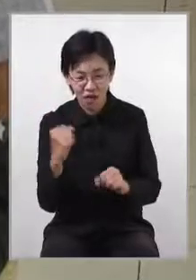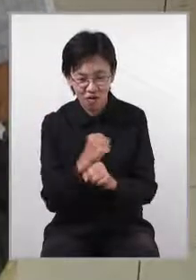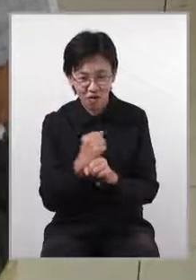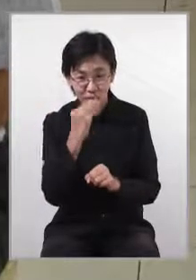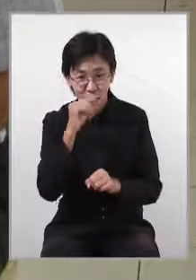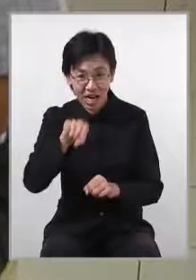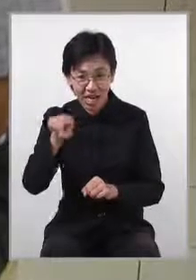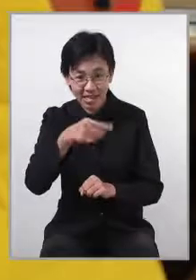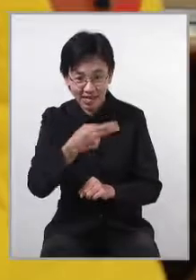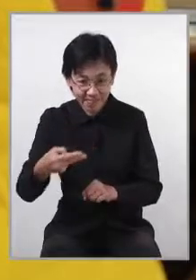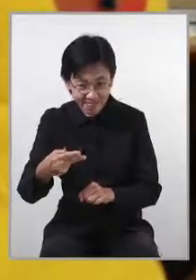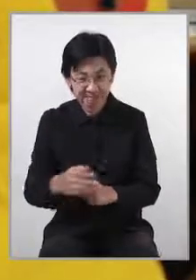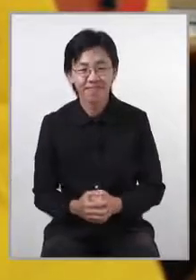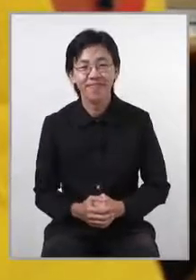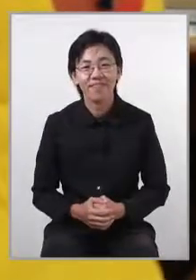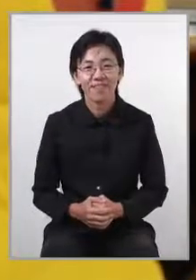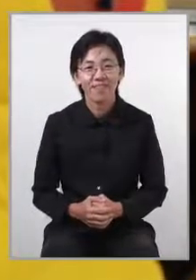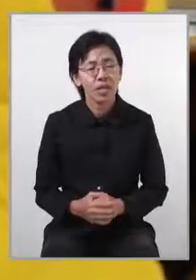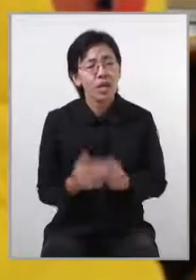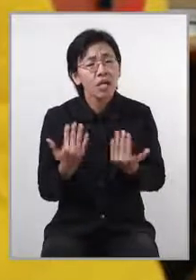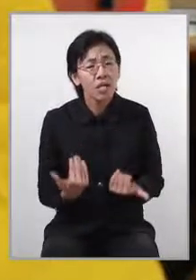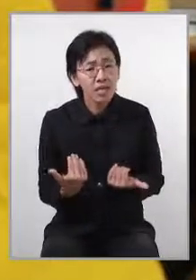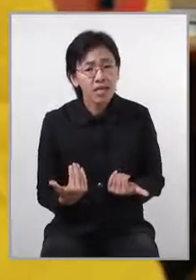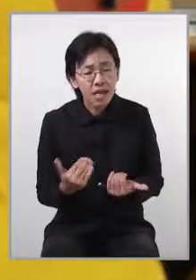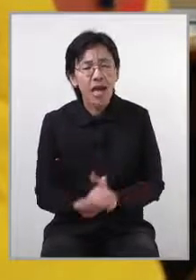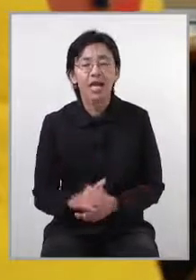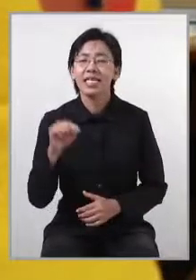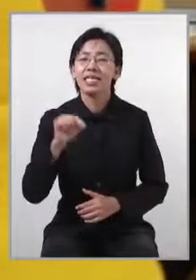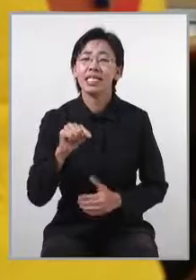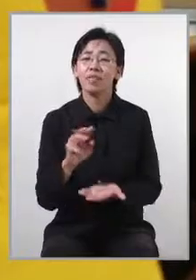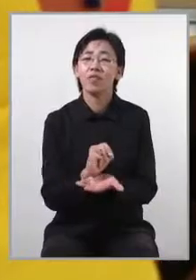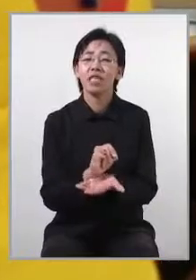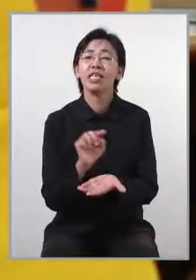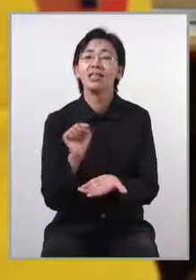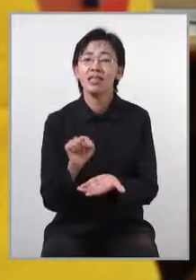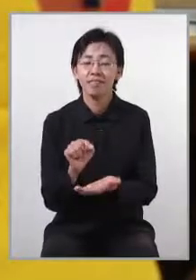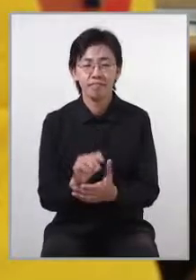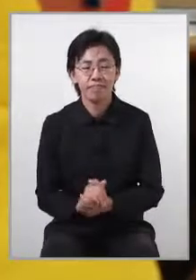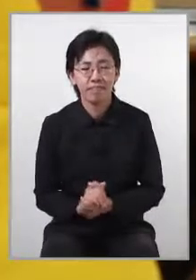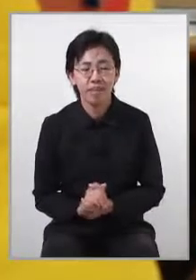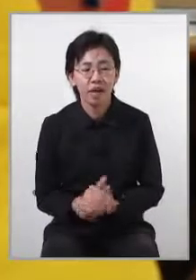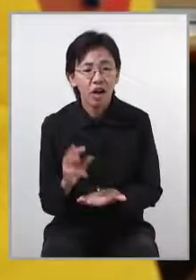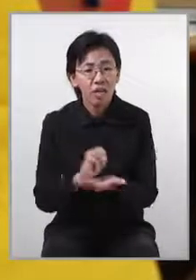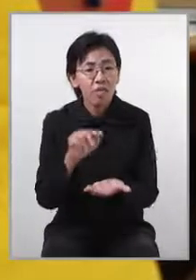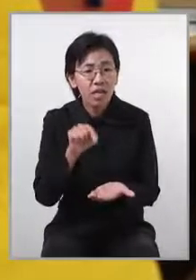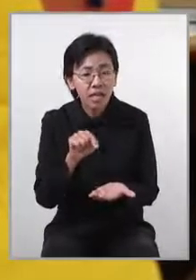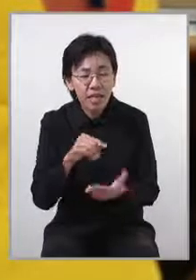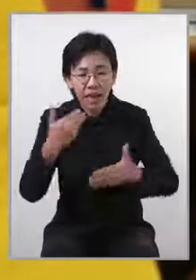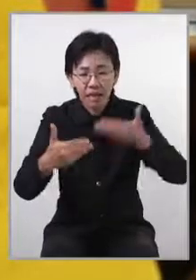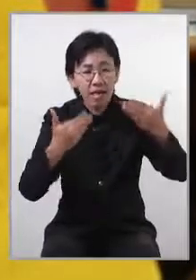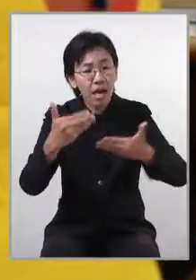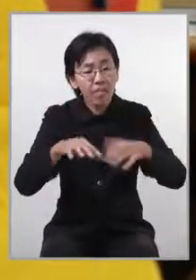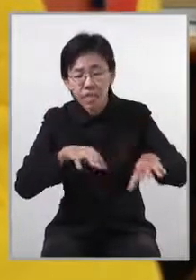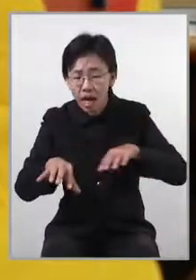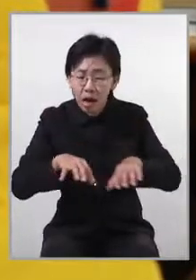นะฮะ ทุกวันนี้ที่บ้านแห่งนี้นะสามารถที่จะดำเนินกิจการ